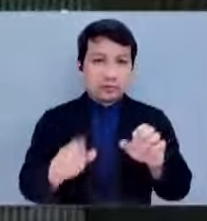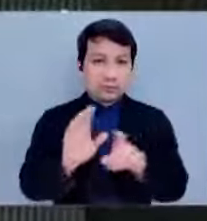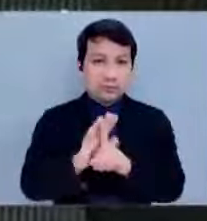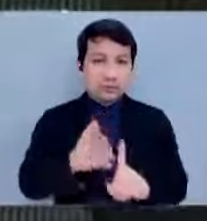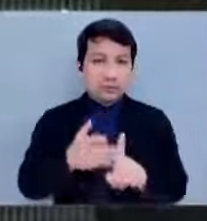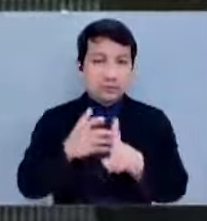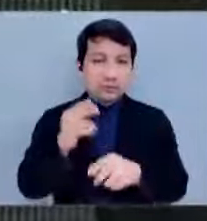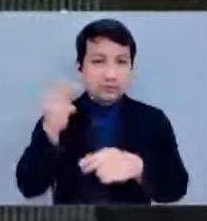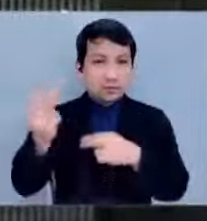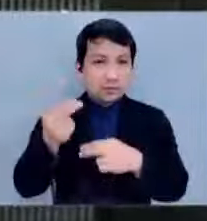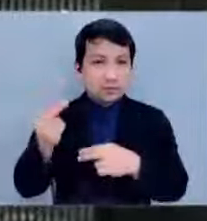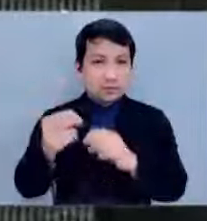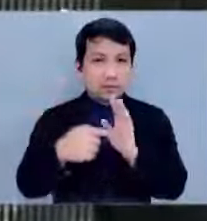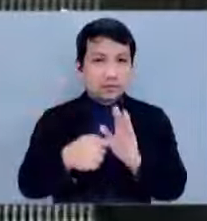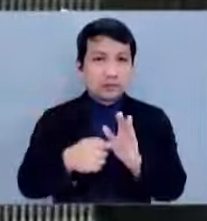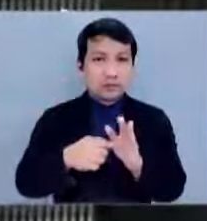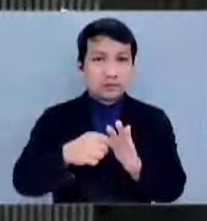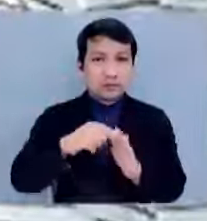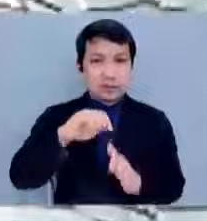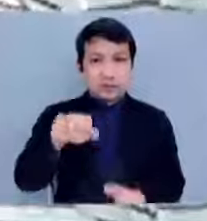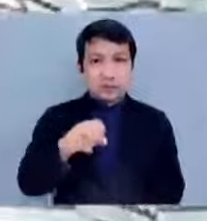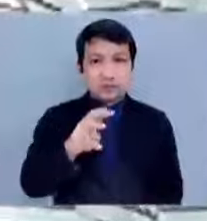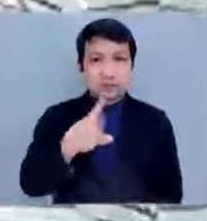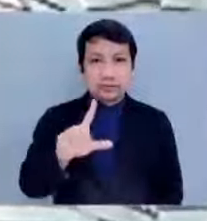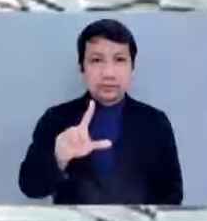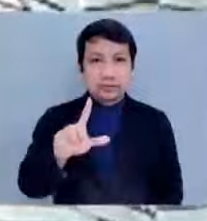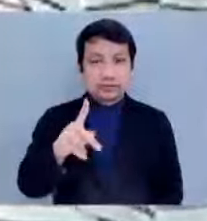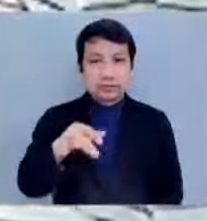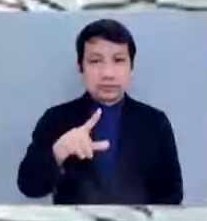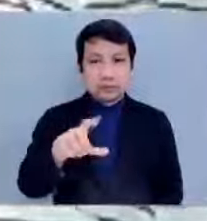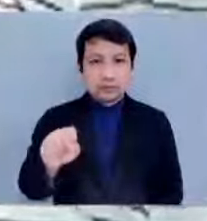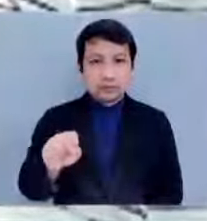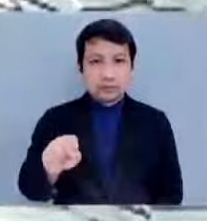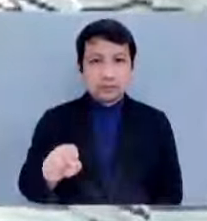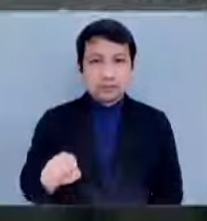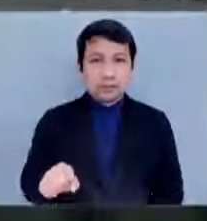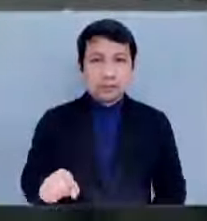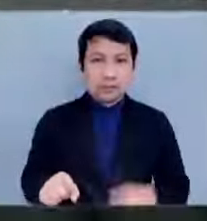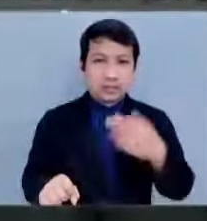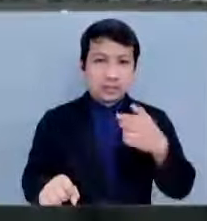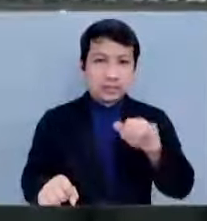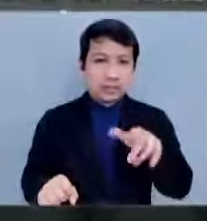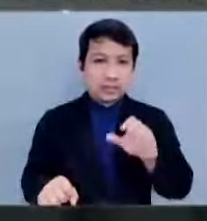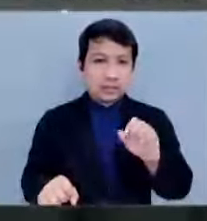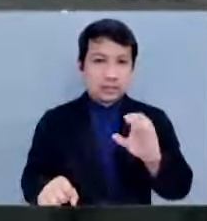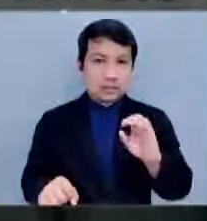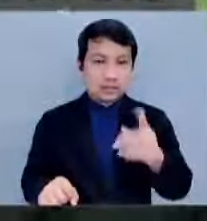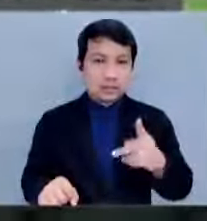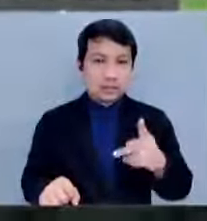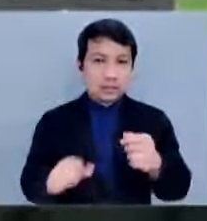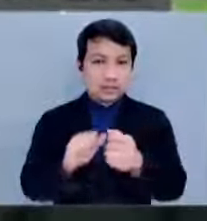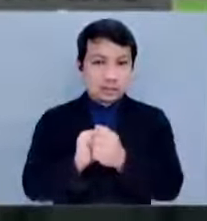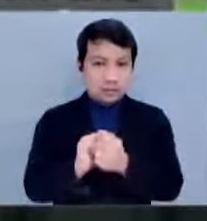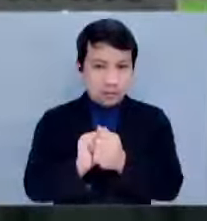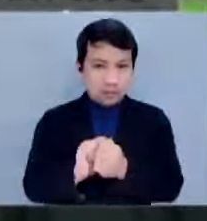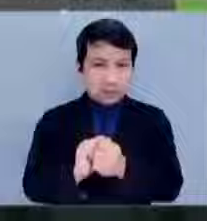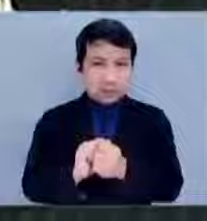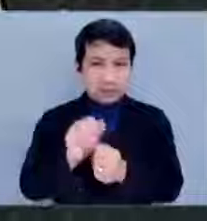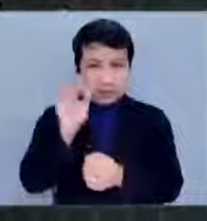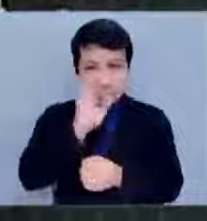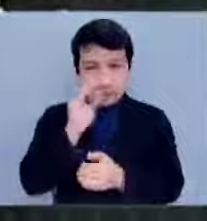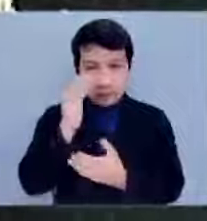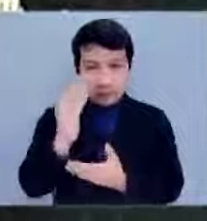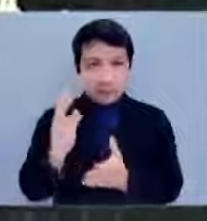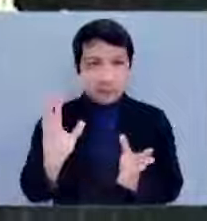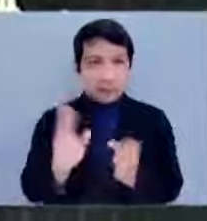historical K-drama na Jewel in the Palace, at si Han Jae-suk. Makakasama nilang mga Pinoy actors